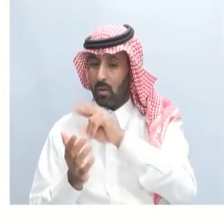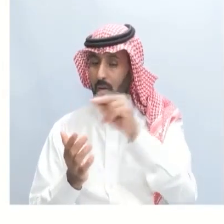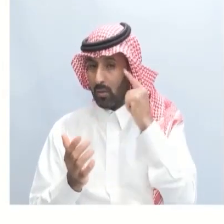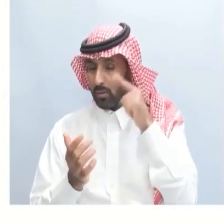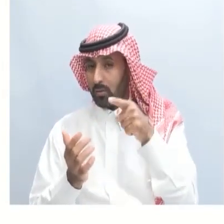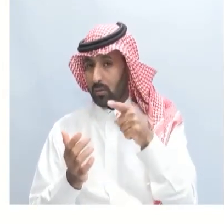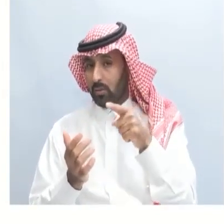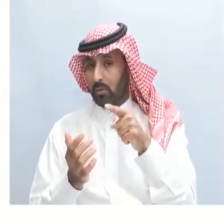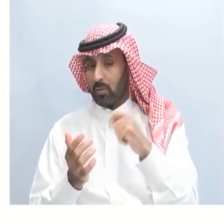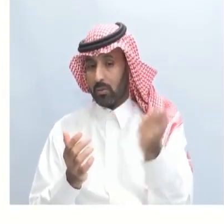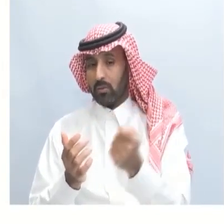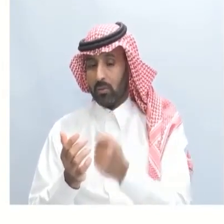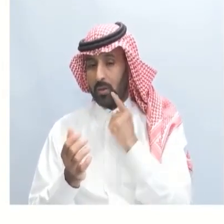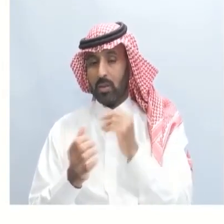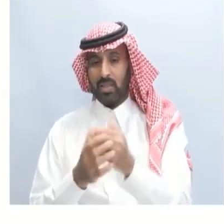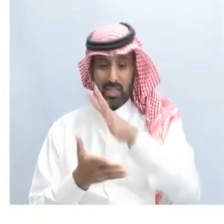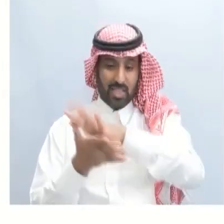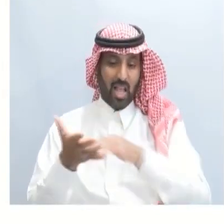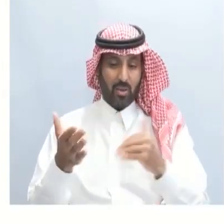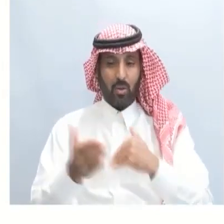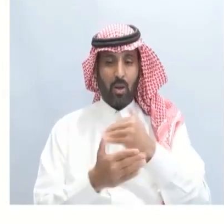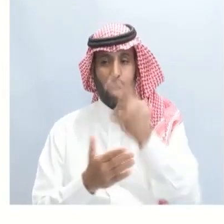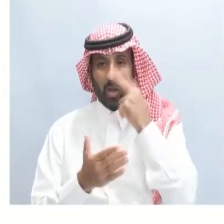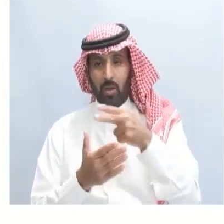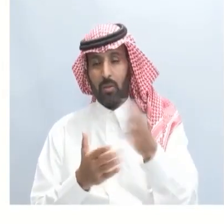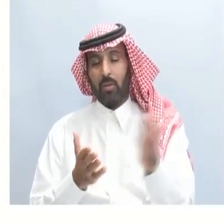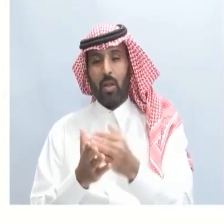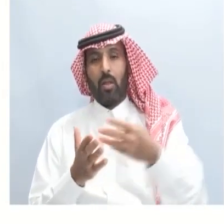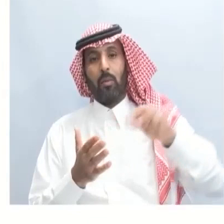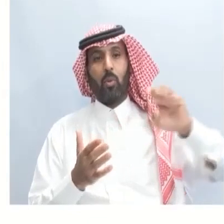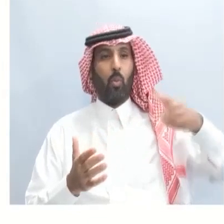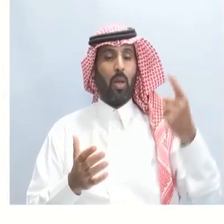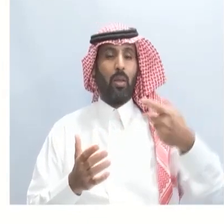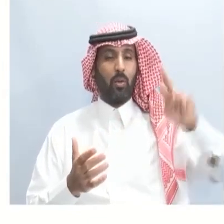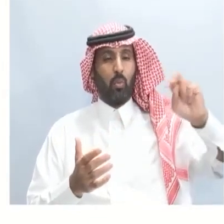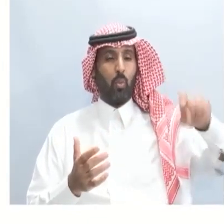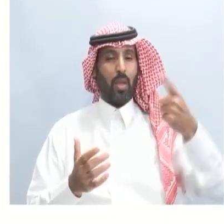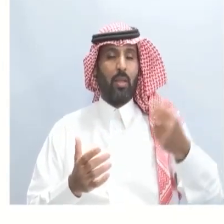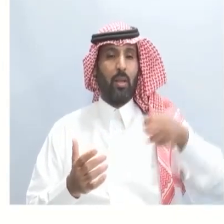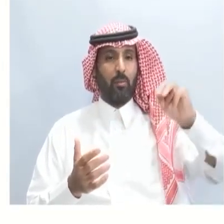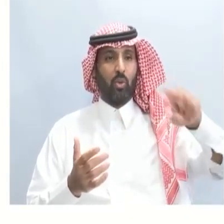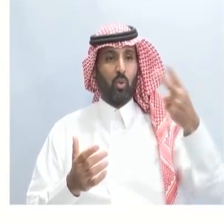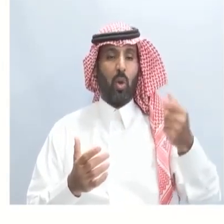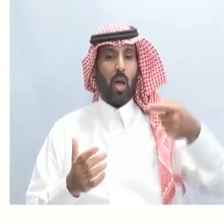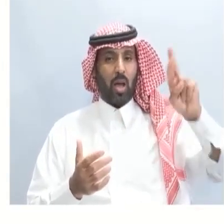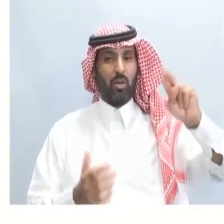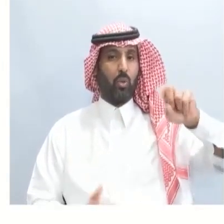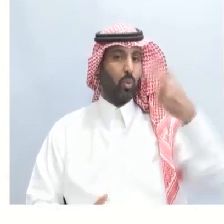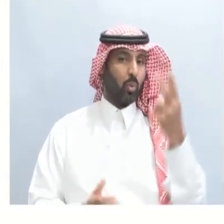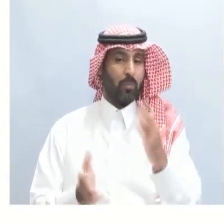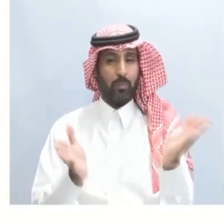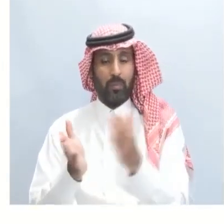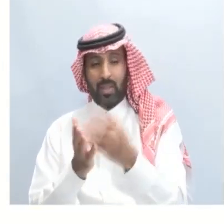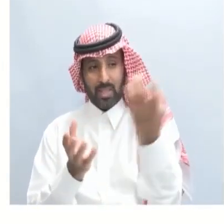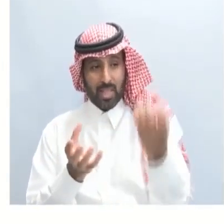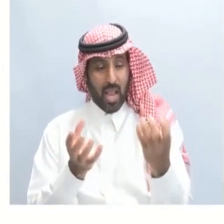لدينا سجلنا في الجدول التالي كما ترى ام 1 ار 1 ام 2 ار 2 اخذنا